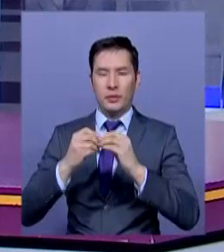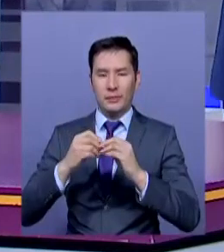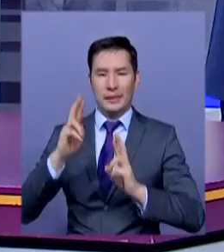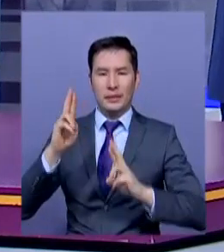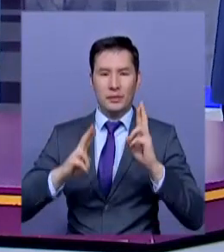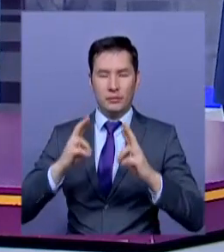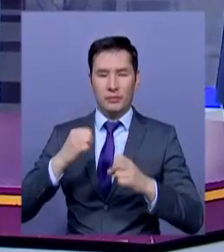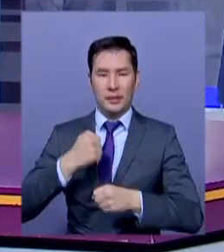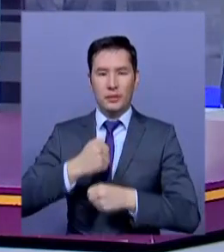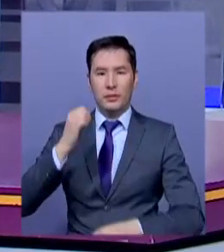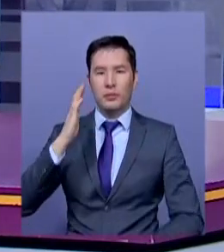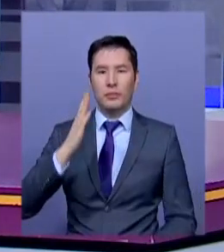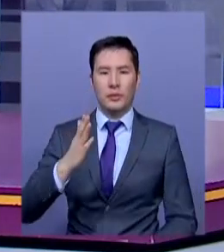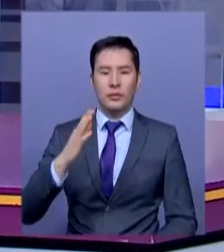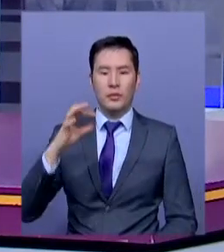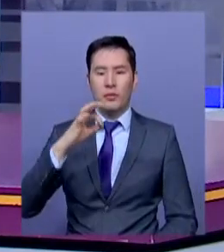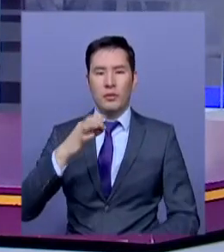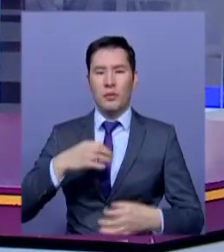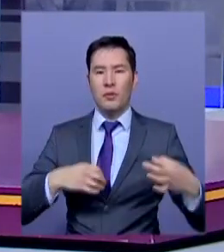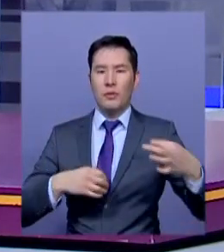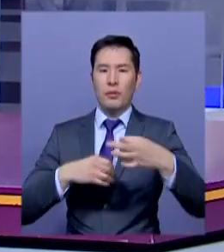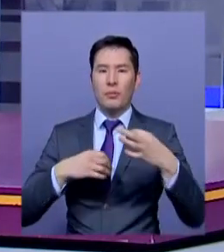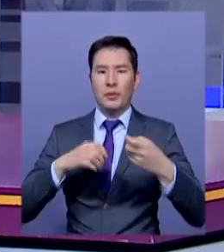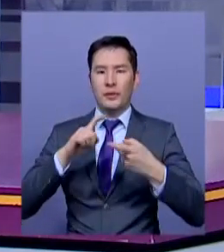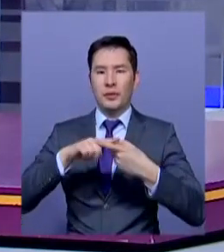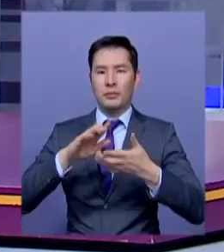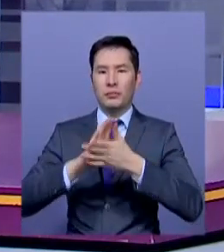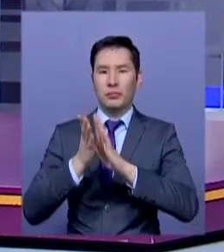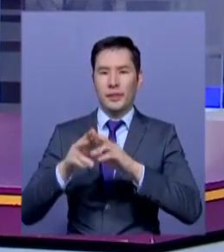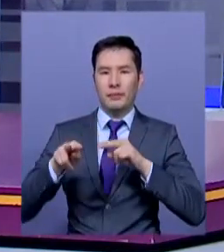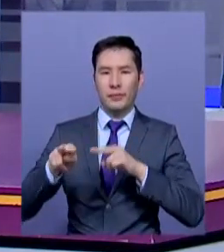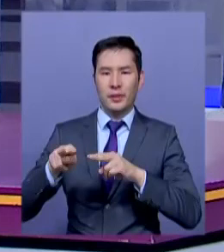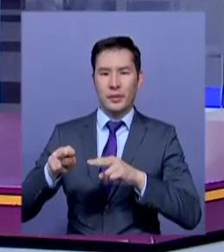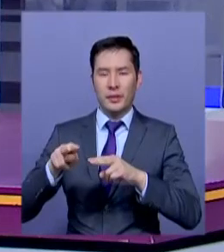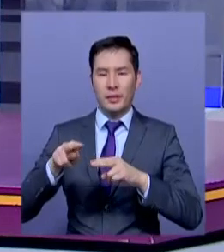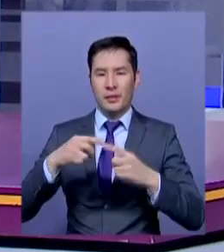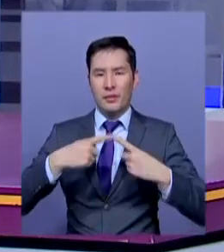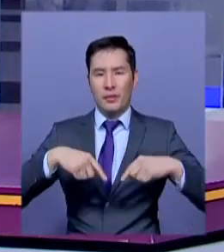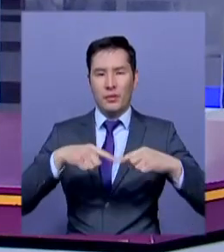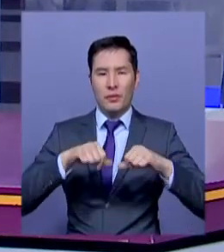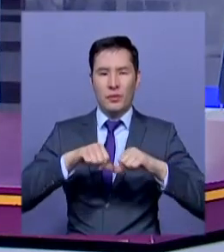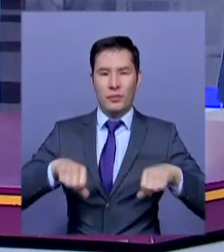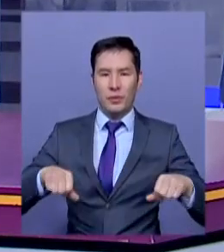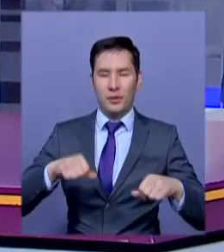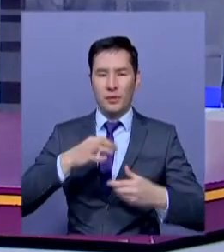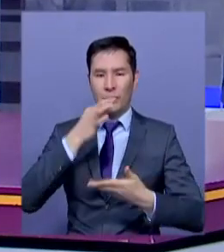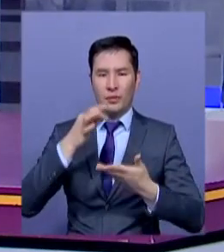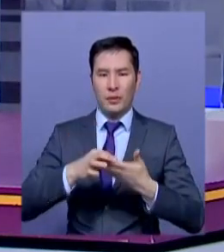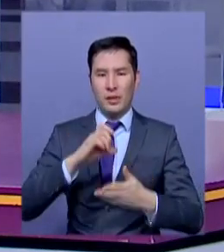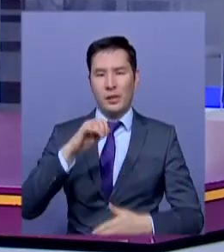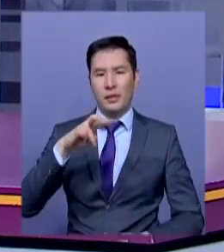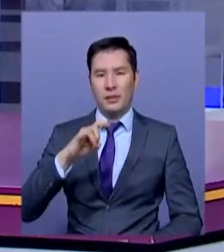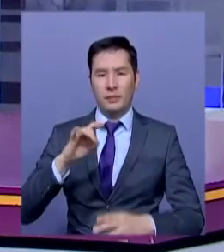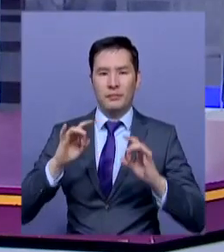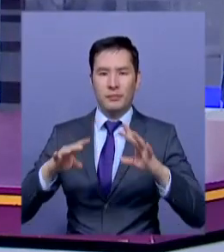бекеттер орнатылмақ. Бұл жөнінде облыстағы эпидемиологиялық жағдайды бақылауға келген ведомствоаралық комиссияның төрағасы Ералы